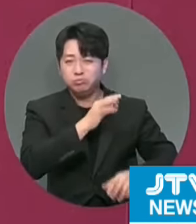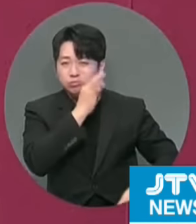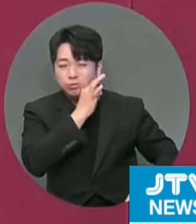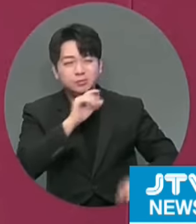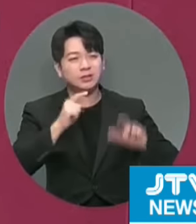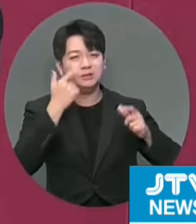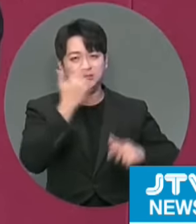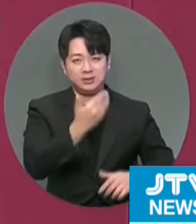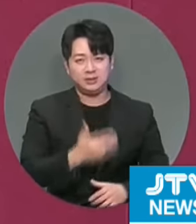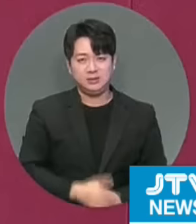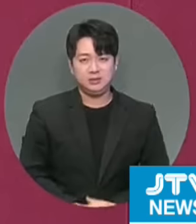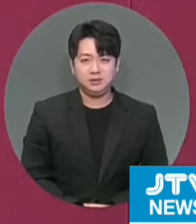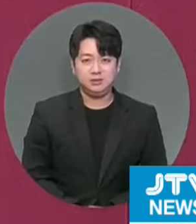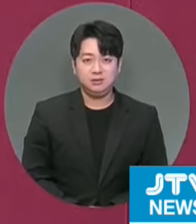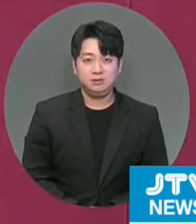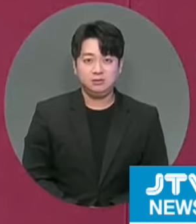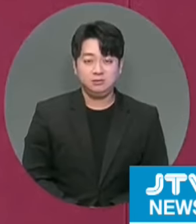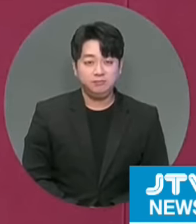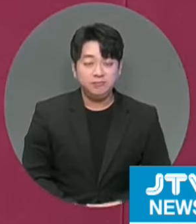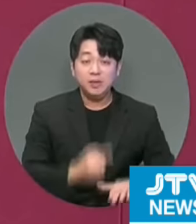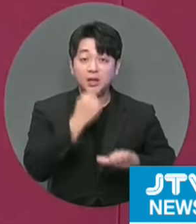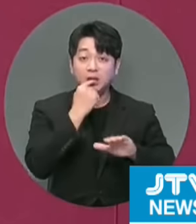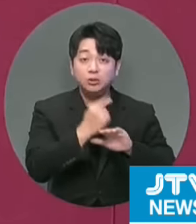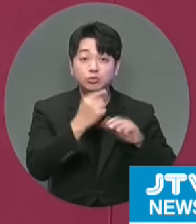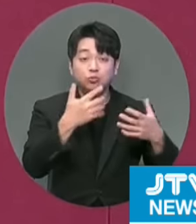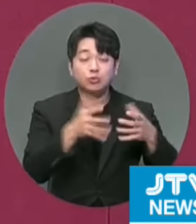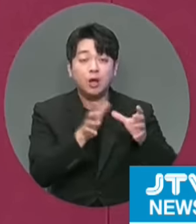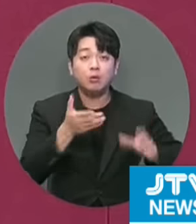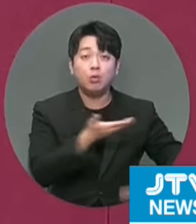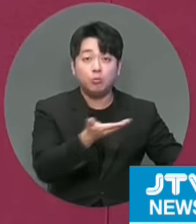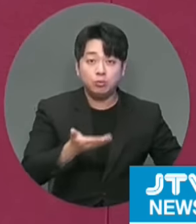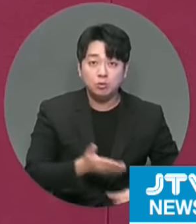도대체 민주당은 왜